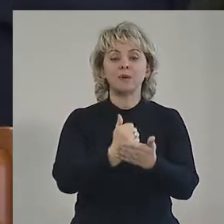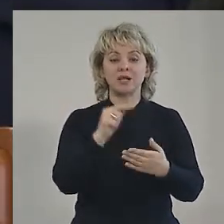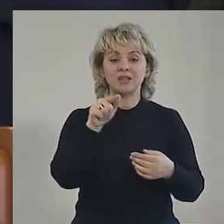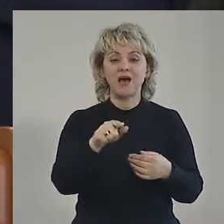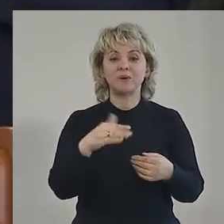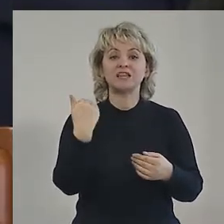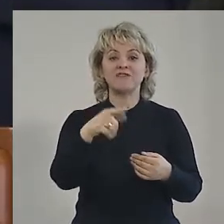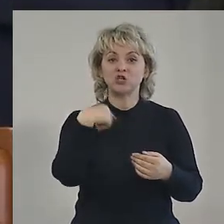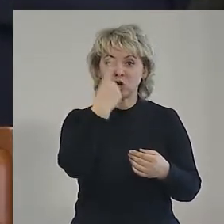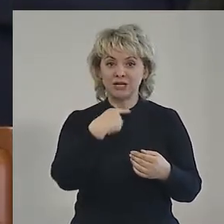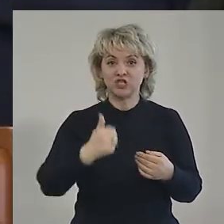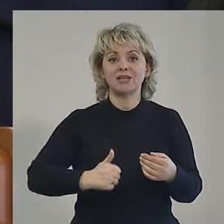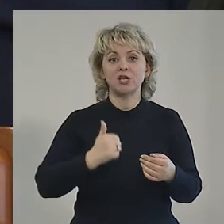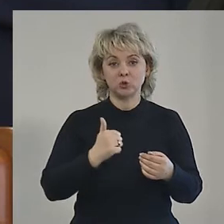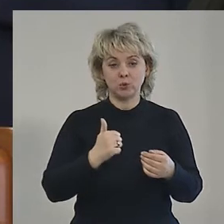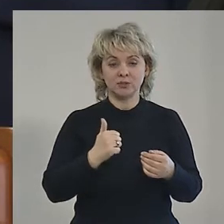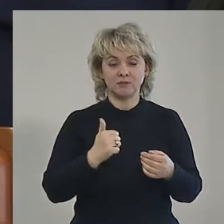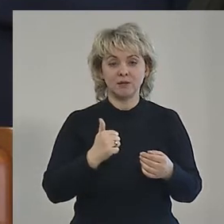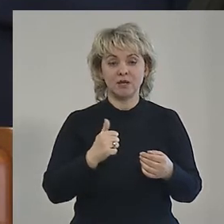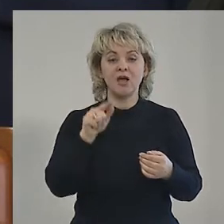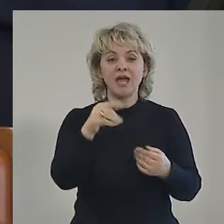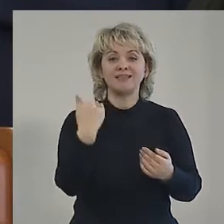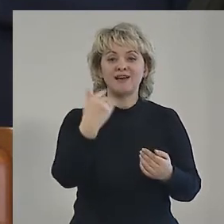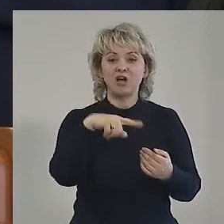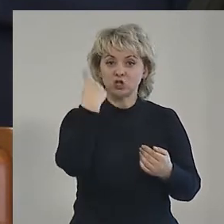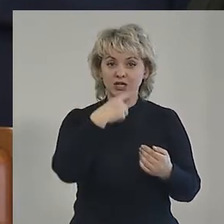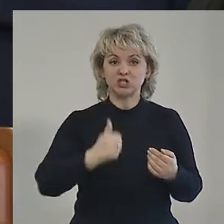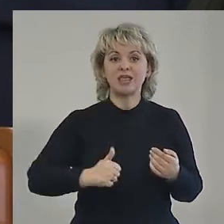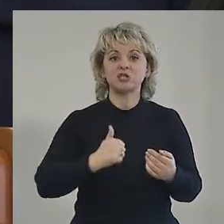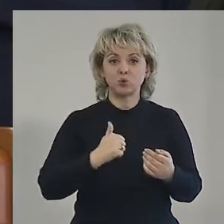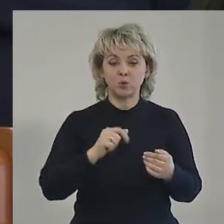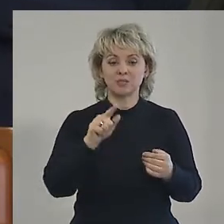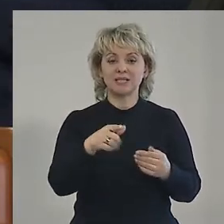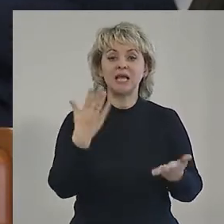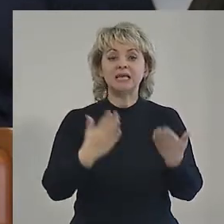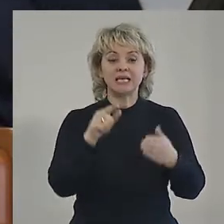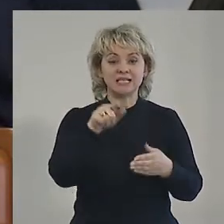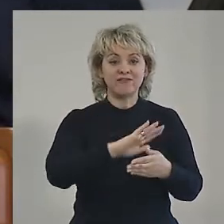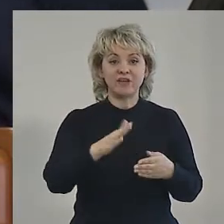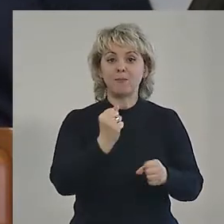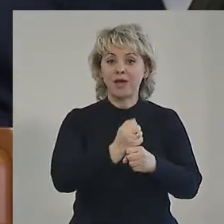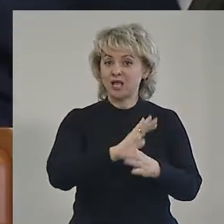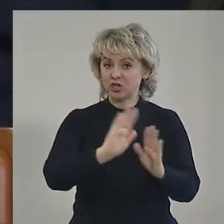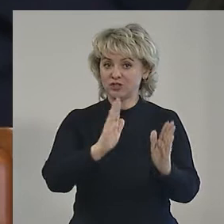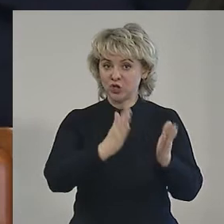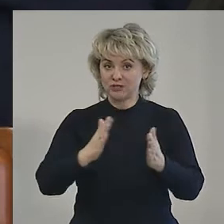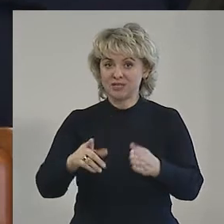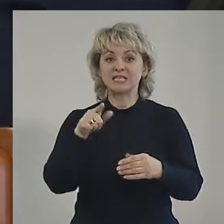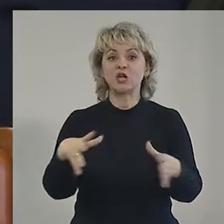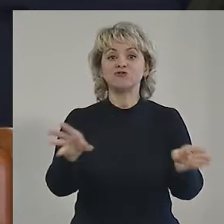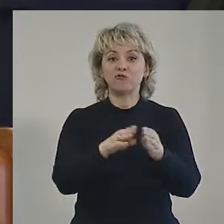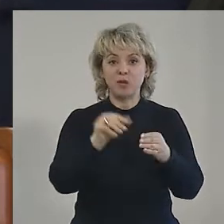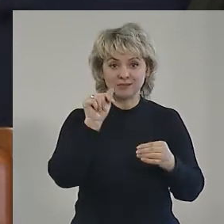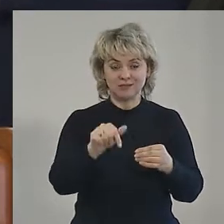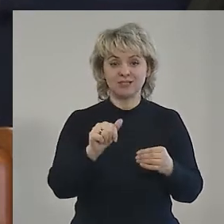это же ваше личное достоинство. Это ваше личное достоинство. Если вы не наводите порядок, значит, вы в